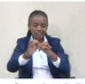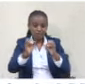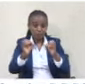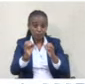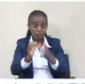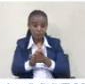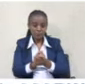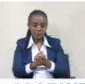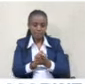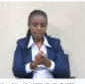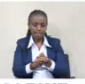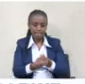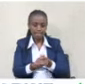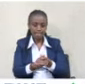bityo